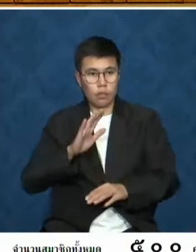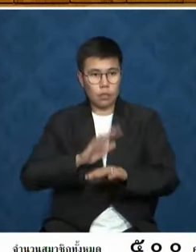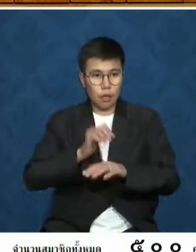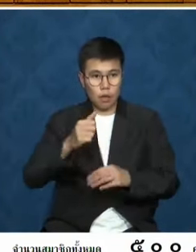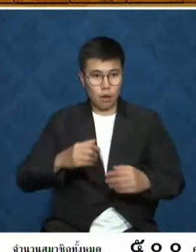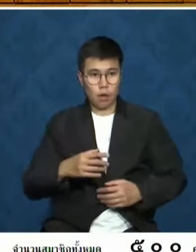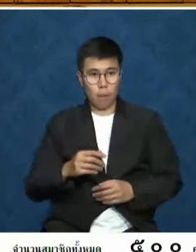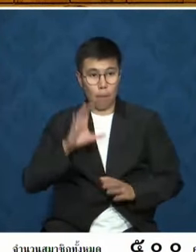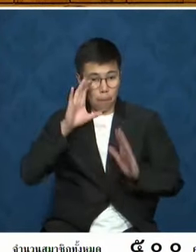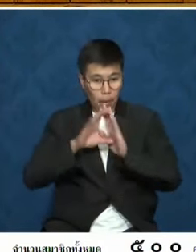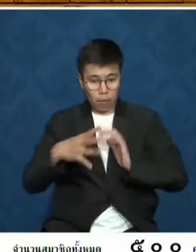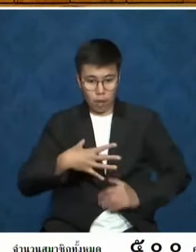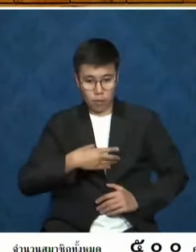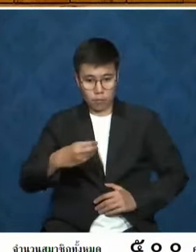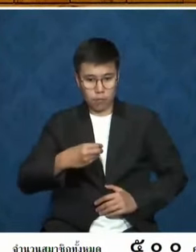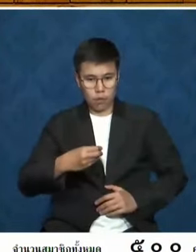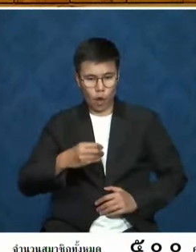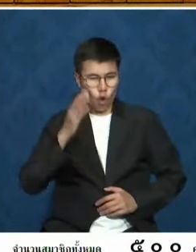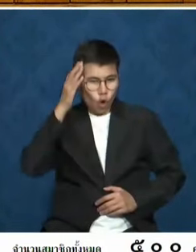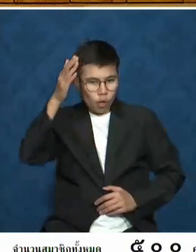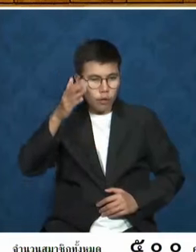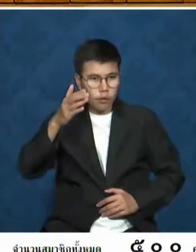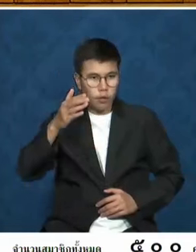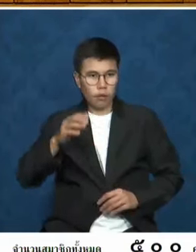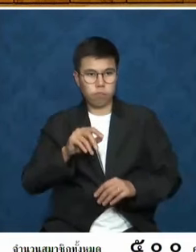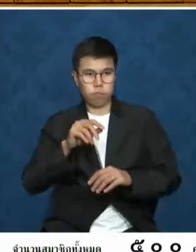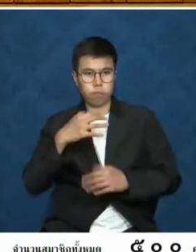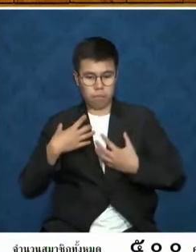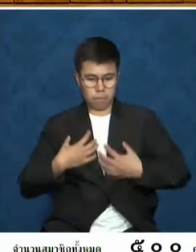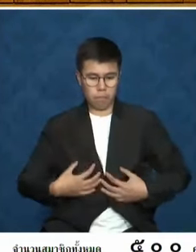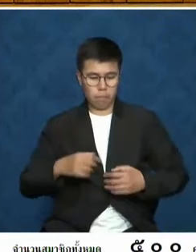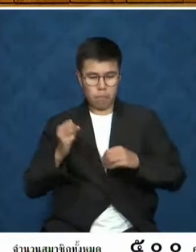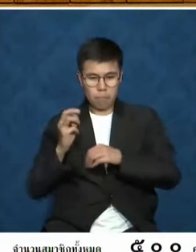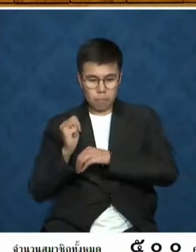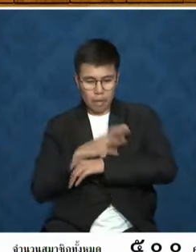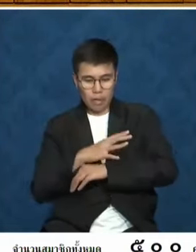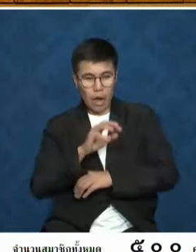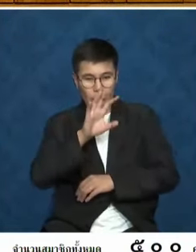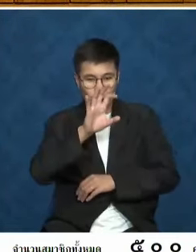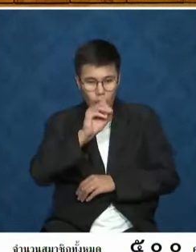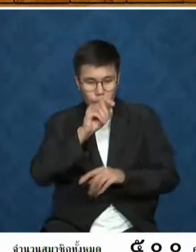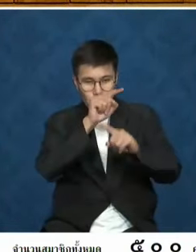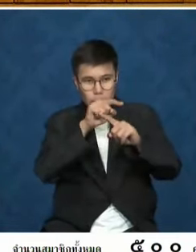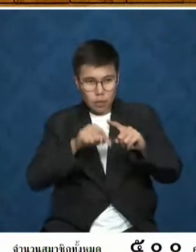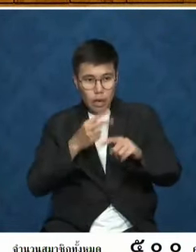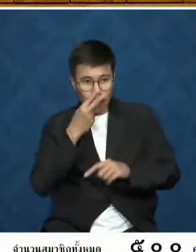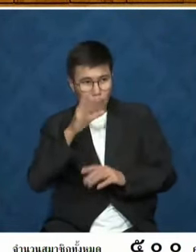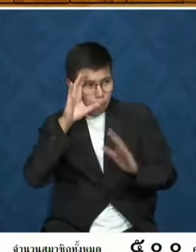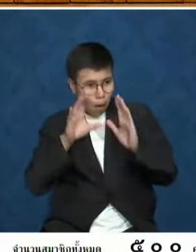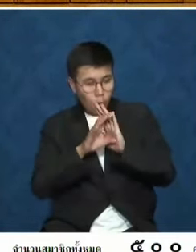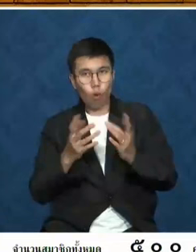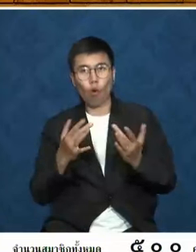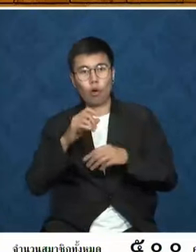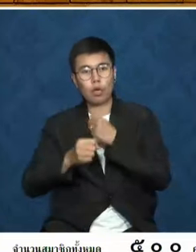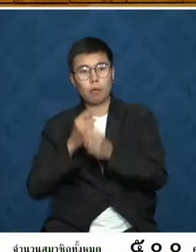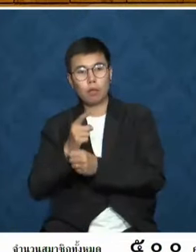พ Xrayอด เี่ยAI บอกวาน่าจะมีโอกาสเป็มะเร็ 30%หมอผเชี่วชาญเห็ภาพ Xrayอด หน้าขนาดนั้นยงไม่รู้เลย ต้องรออกป